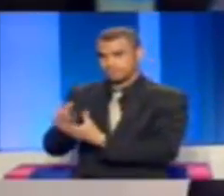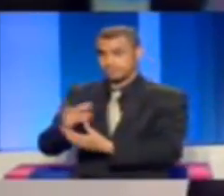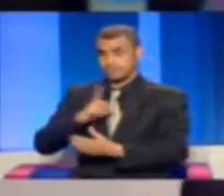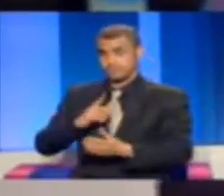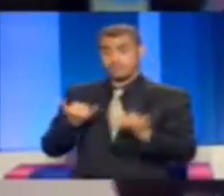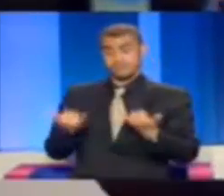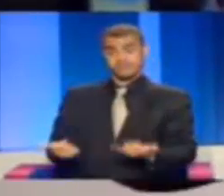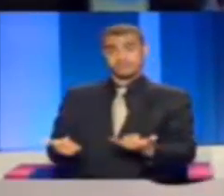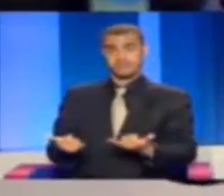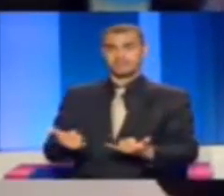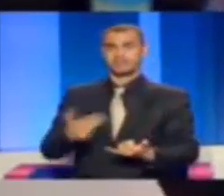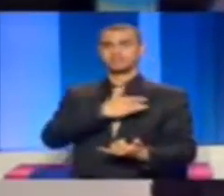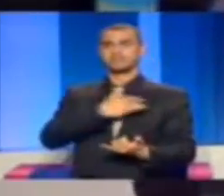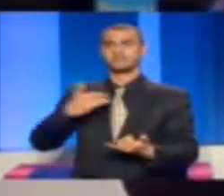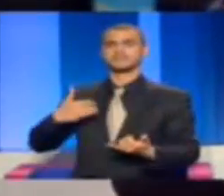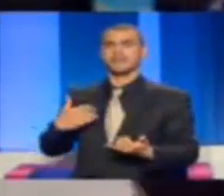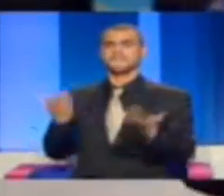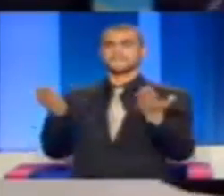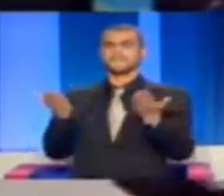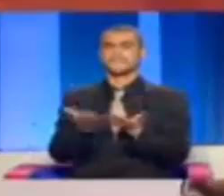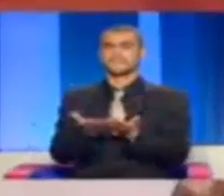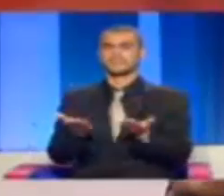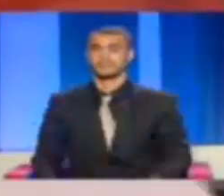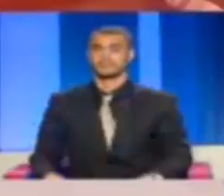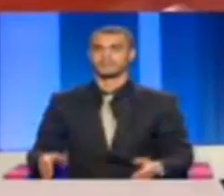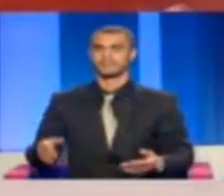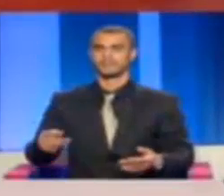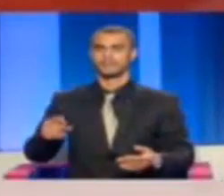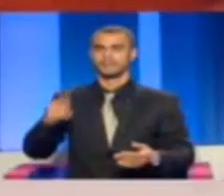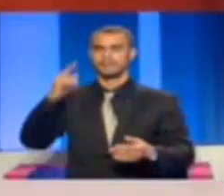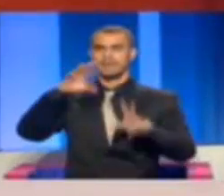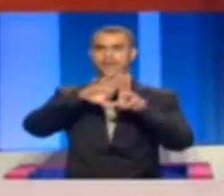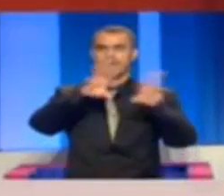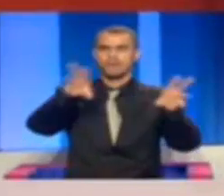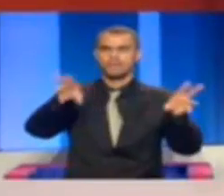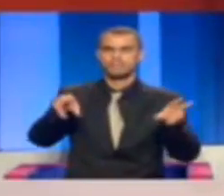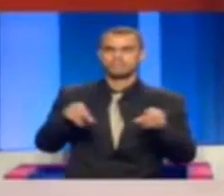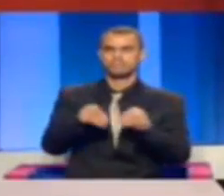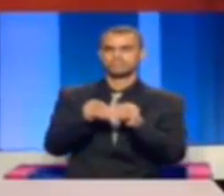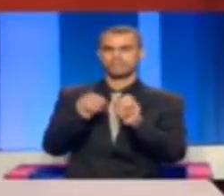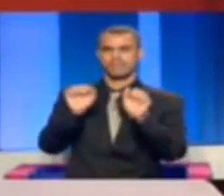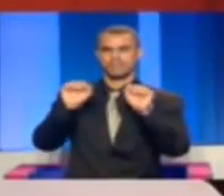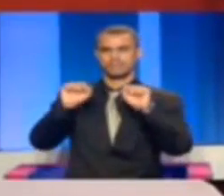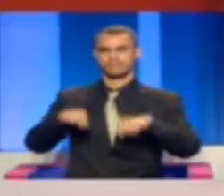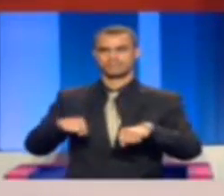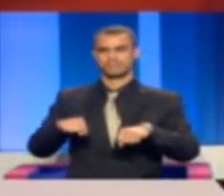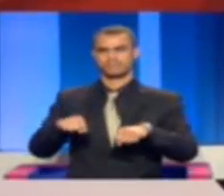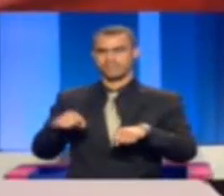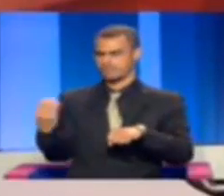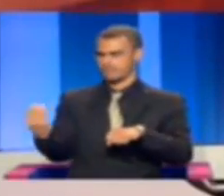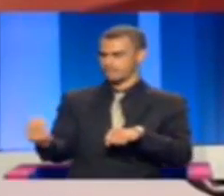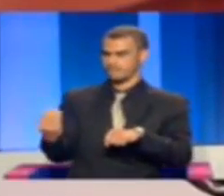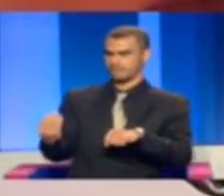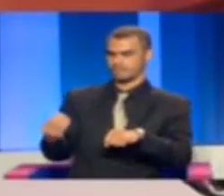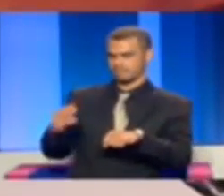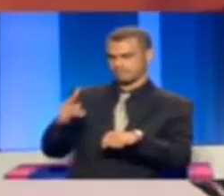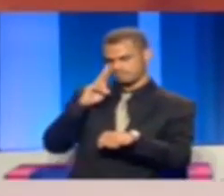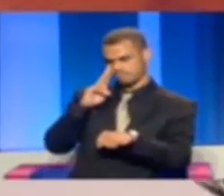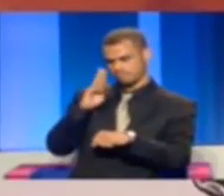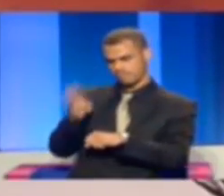الصحه المدرسيه ولا الاطفال نبقاو في الاسره، يعني نبقاو في سن صغير، يعني الوالدين يقدروا ينتبهوا